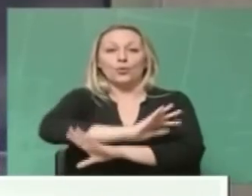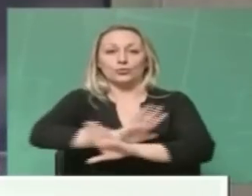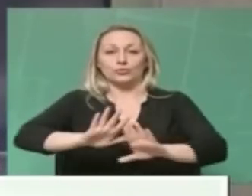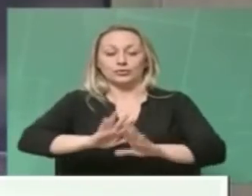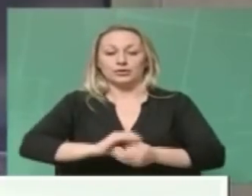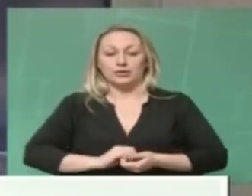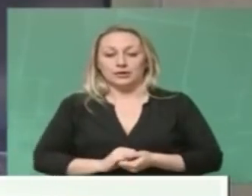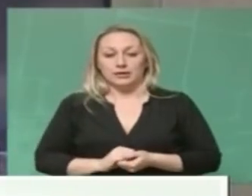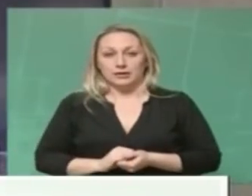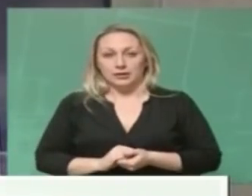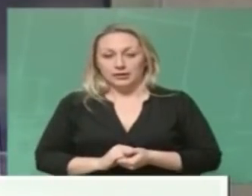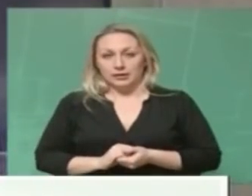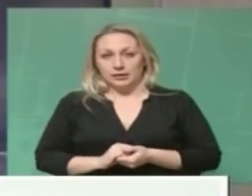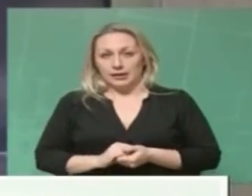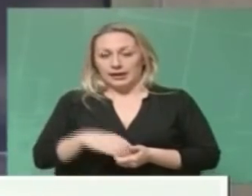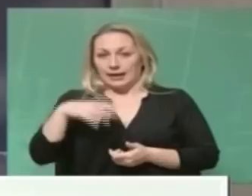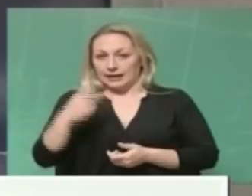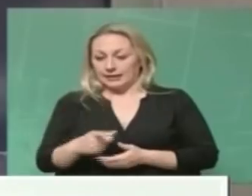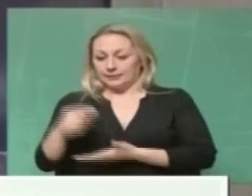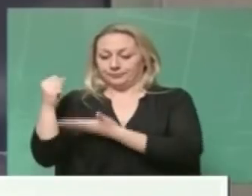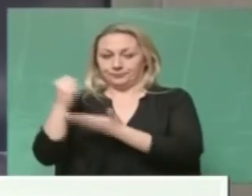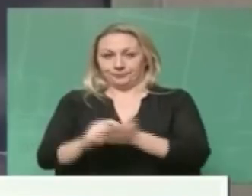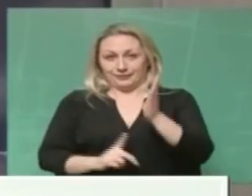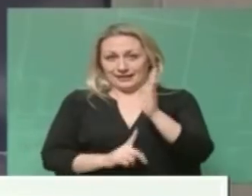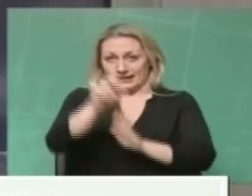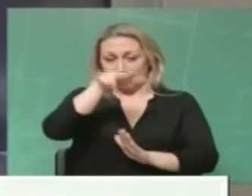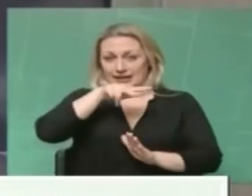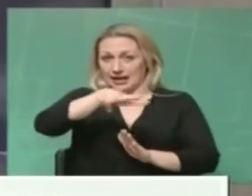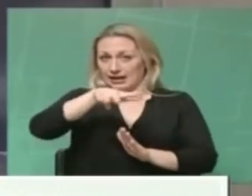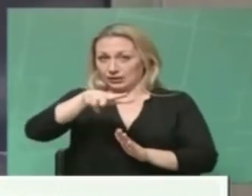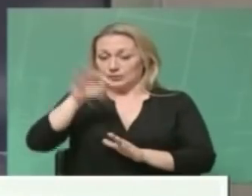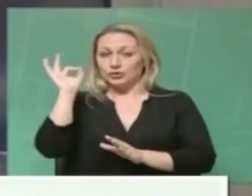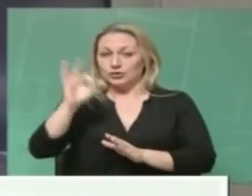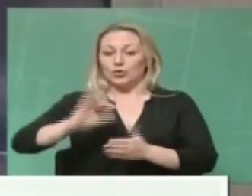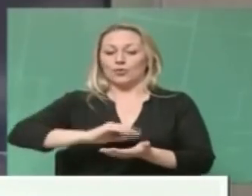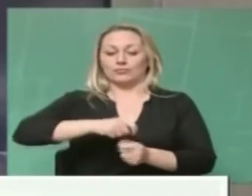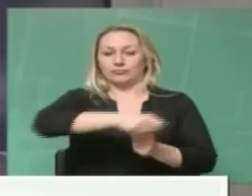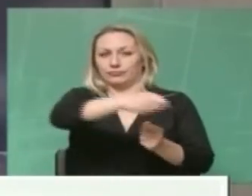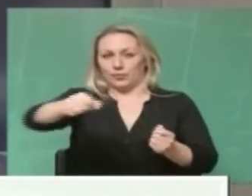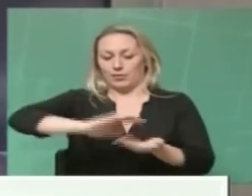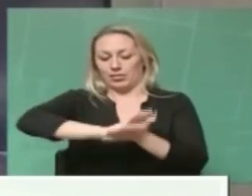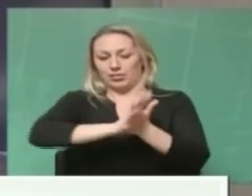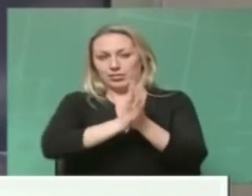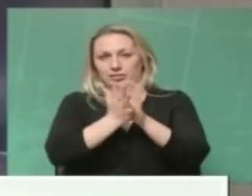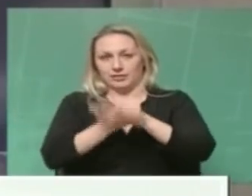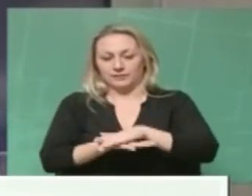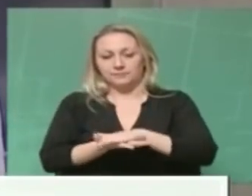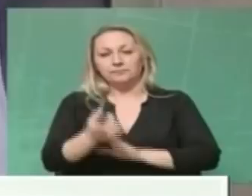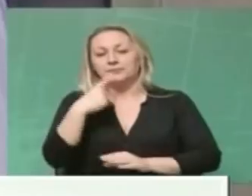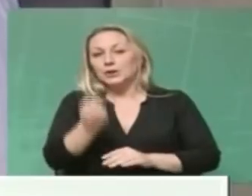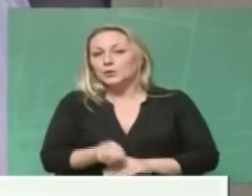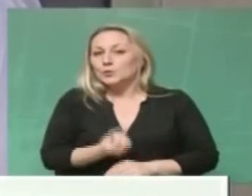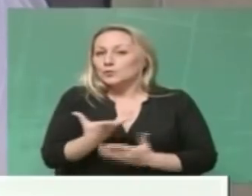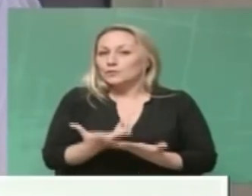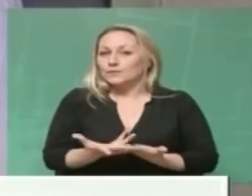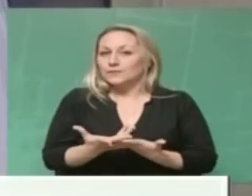χρειαζόμαστε. Υπάρχει ένα κονδύλιο 11 εκατομμυρίων για απαλωτριώσεις. Έχω την αίσθηση